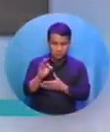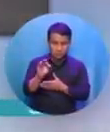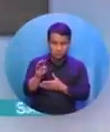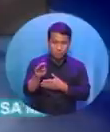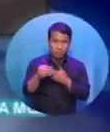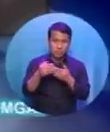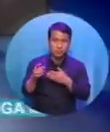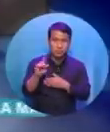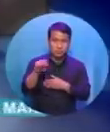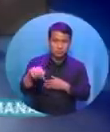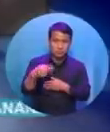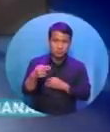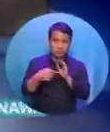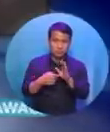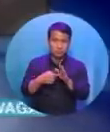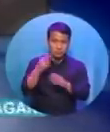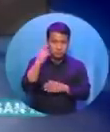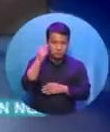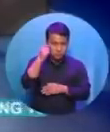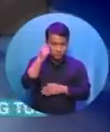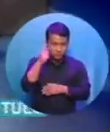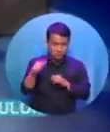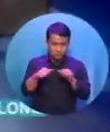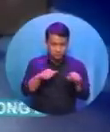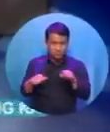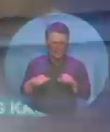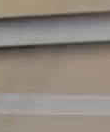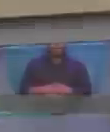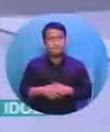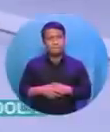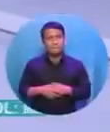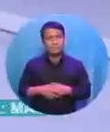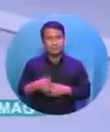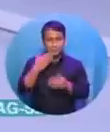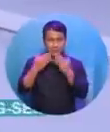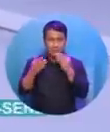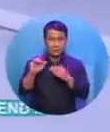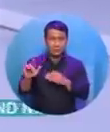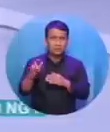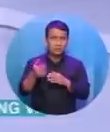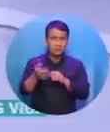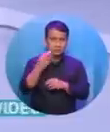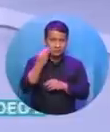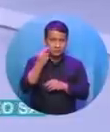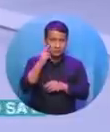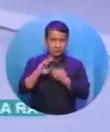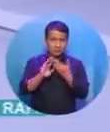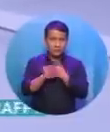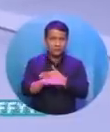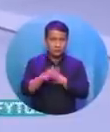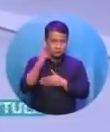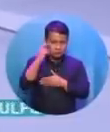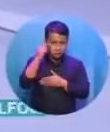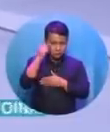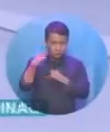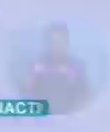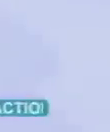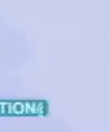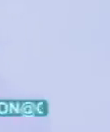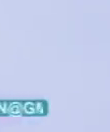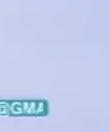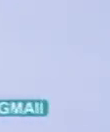pages ng 1PH at Rafi Toolfinaction. Salamat, salamat siya, Mark. Magbabalik pa ang Idol in Action.